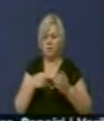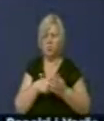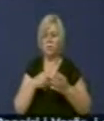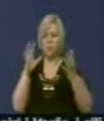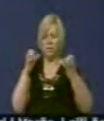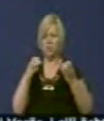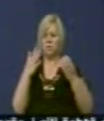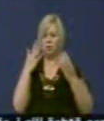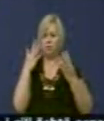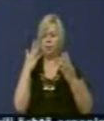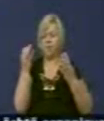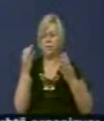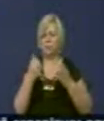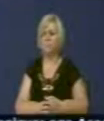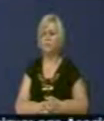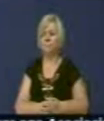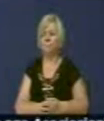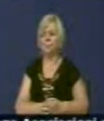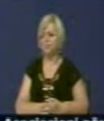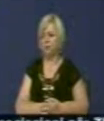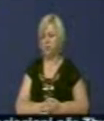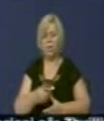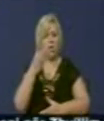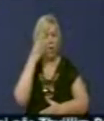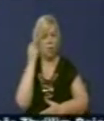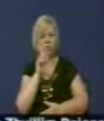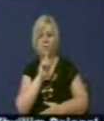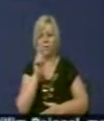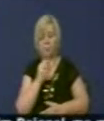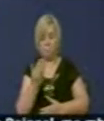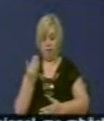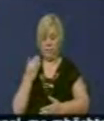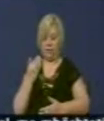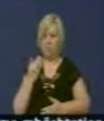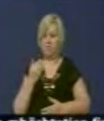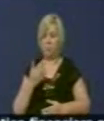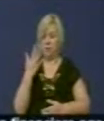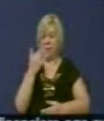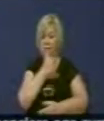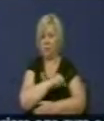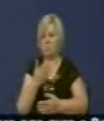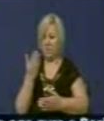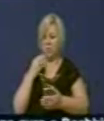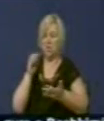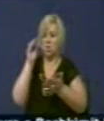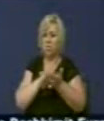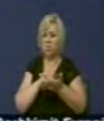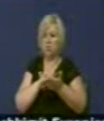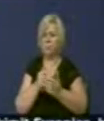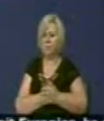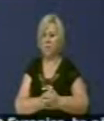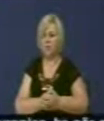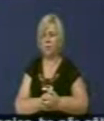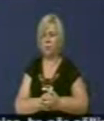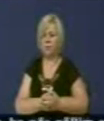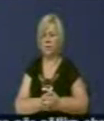kalon vetë Bashkimi. 9 maj nuk është më zyrtare në Republikën e Kosovës dhe dihet që 9